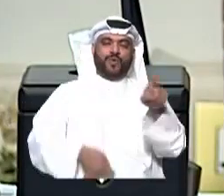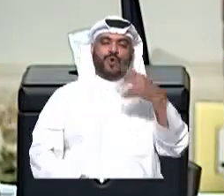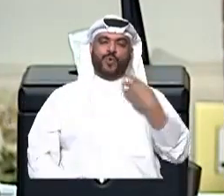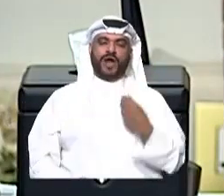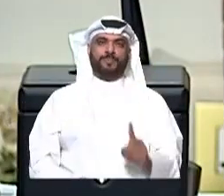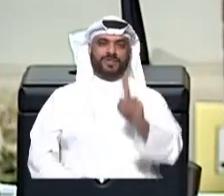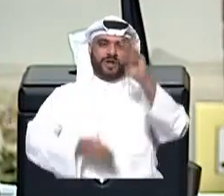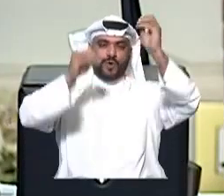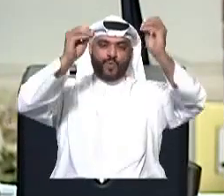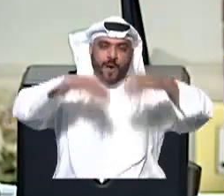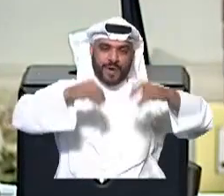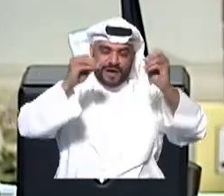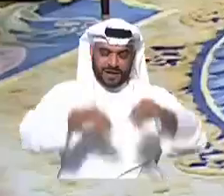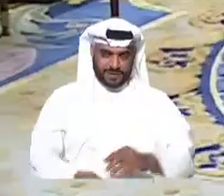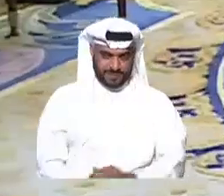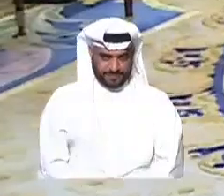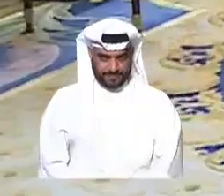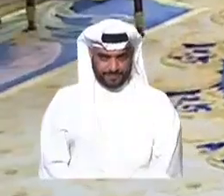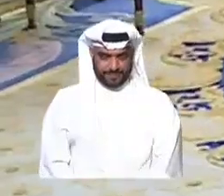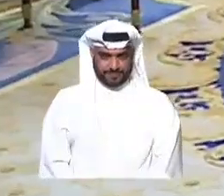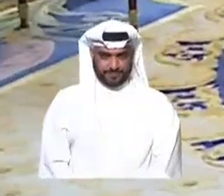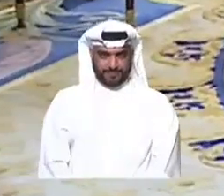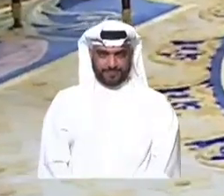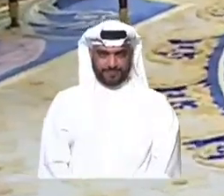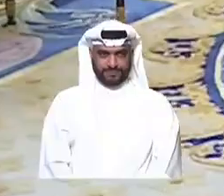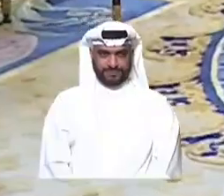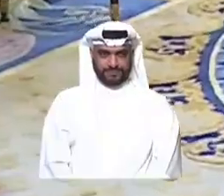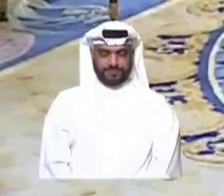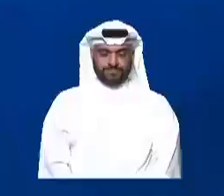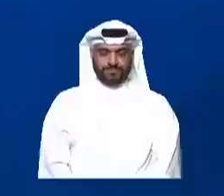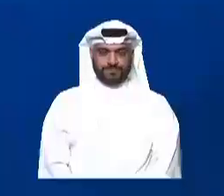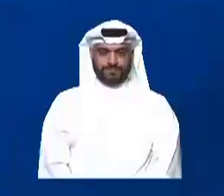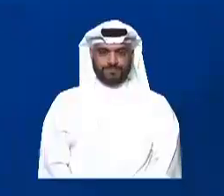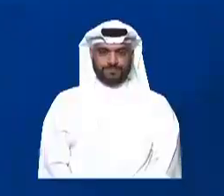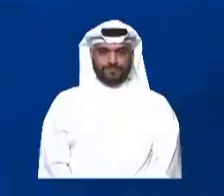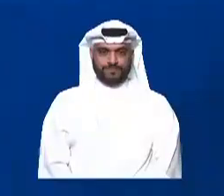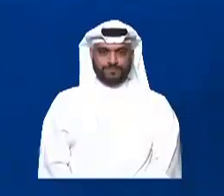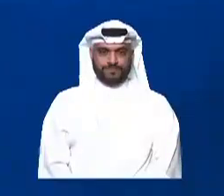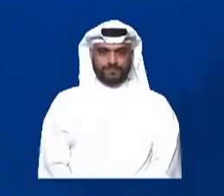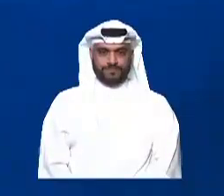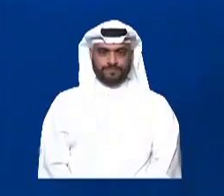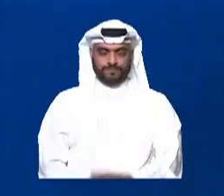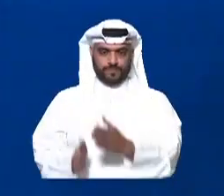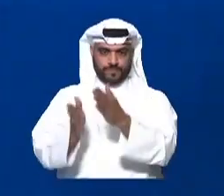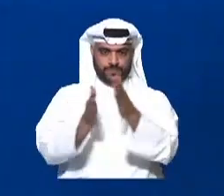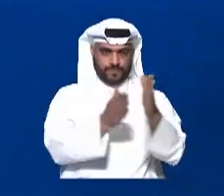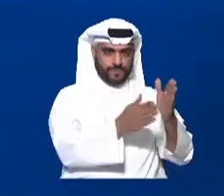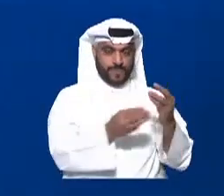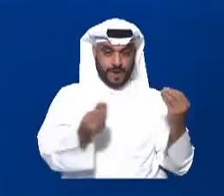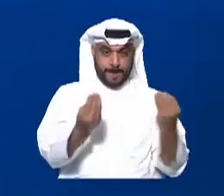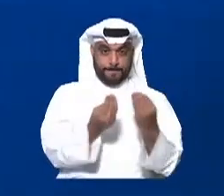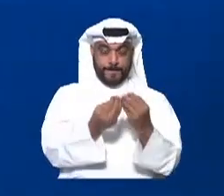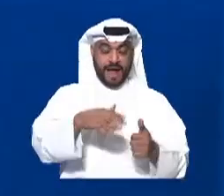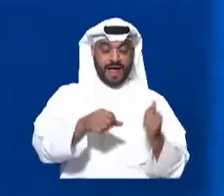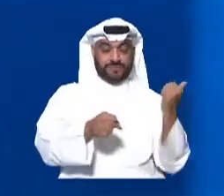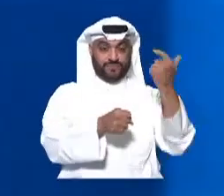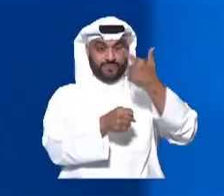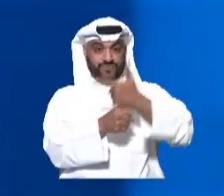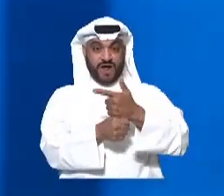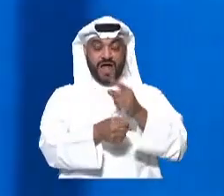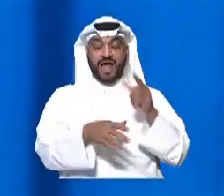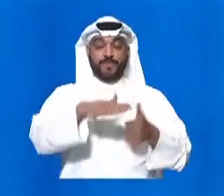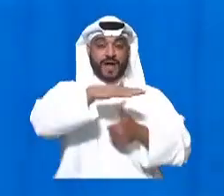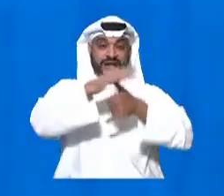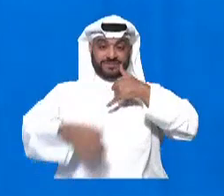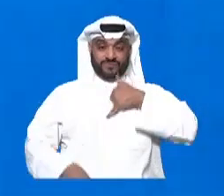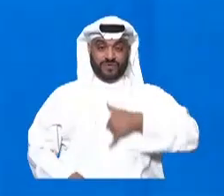الله وبركاته. وقد رافق فخامته وفد رسمي يضم كلا